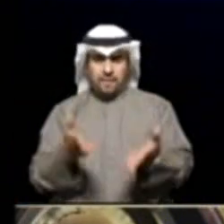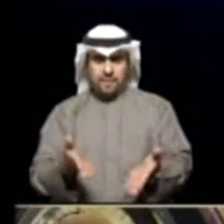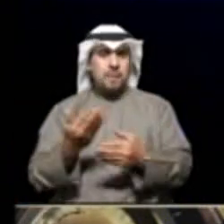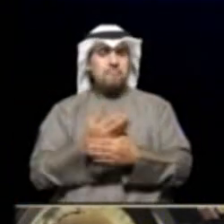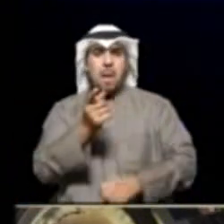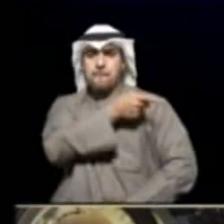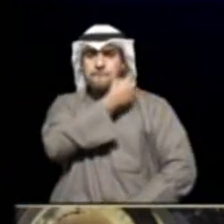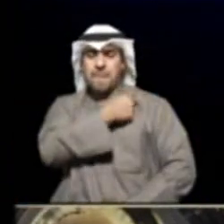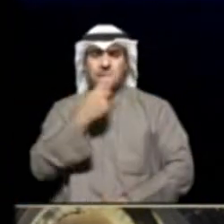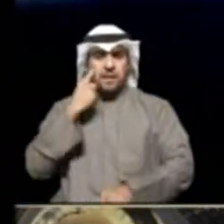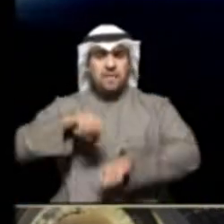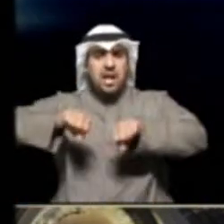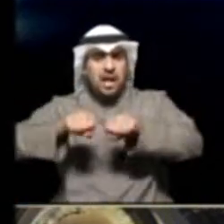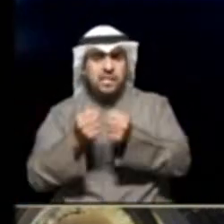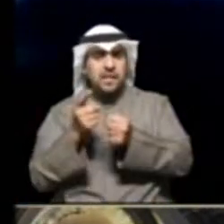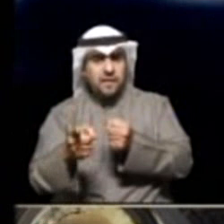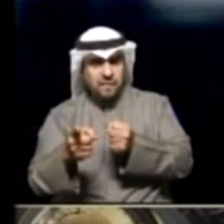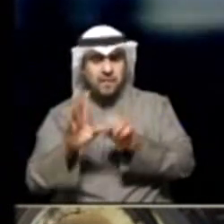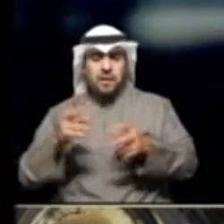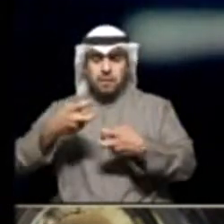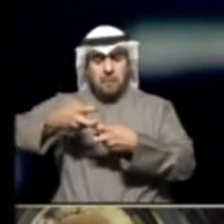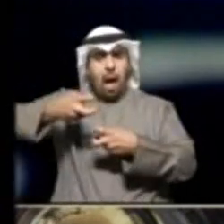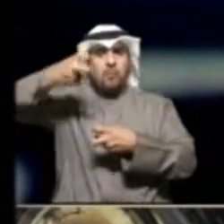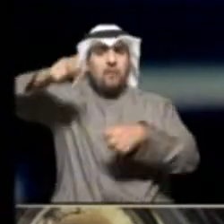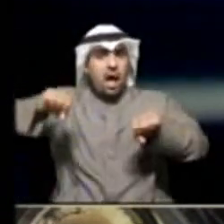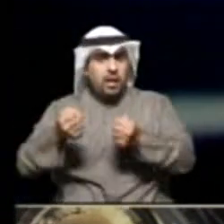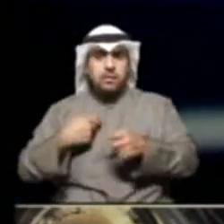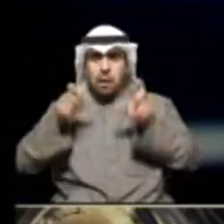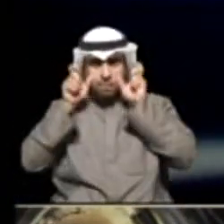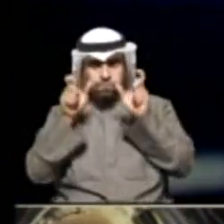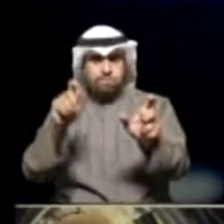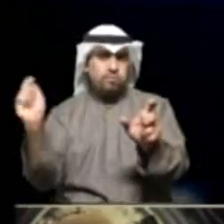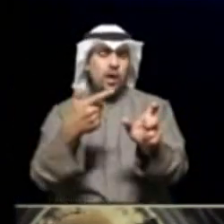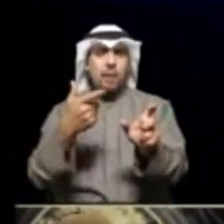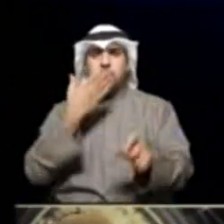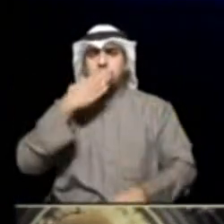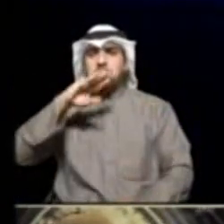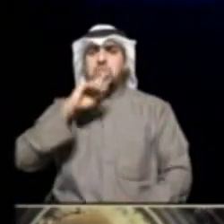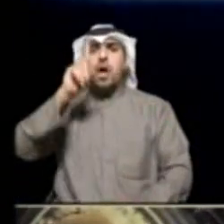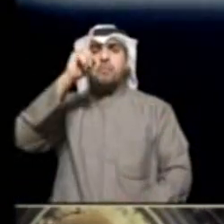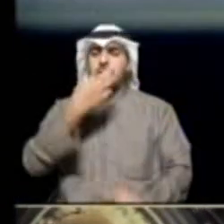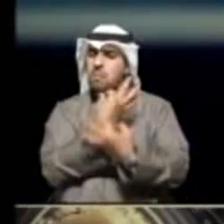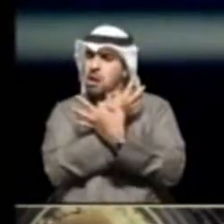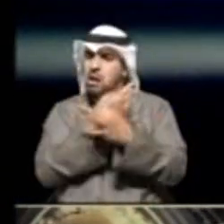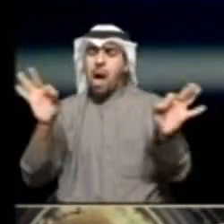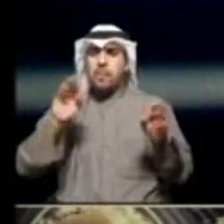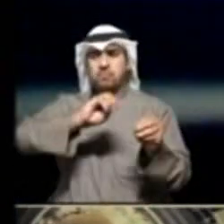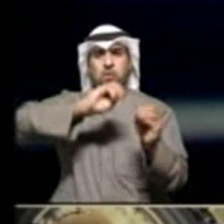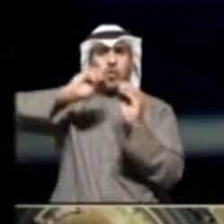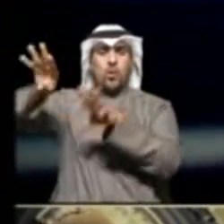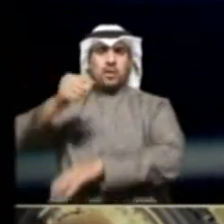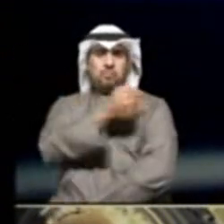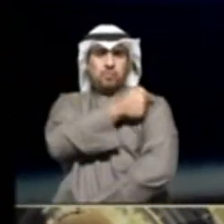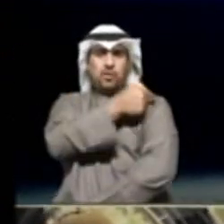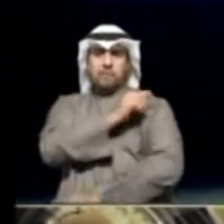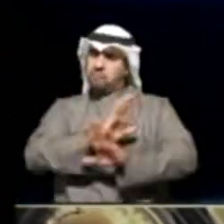من كسور واصابات بالعمود الفقري ان لا سمح الله. ولكن جميع هذه الحالات توجهت الى المستشفى الحمد لله. ما